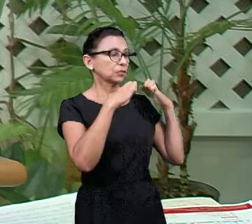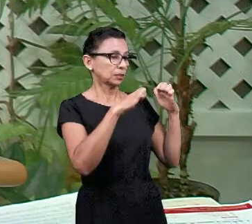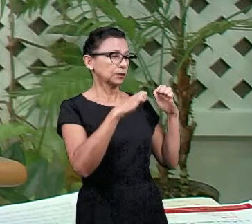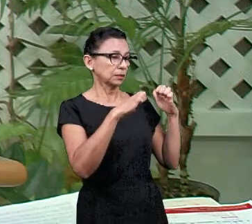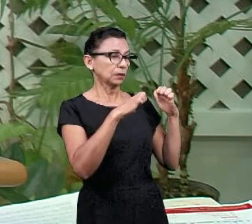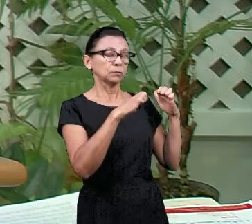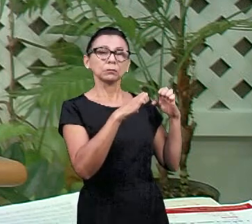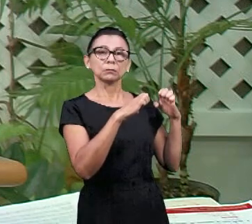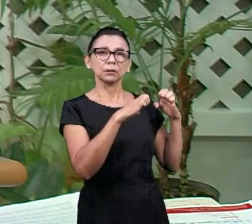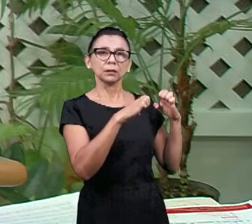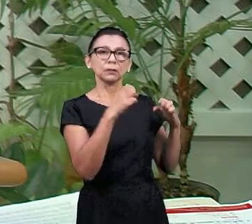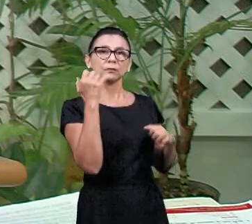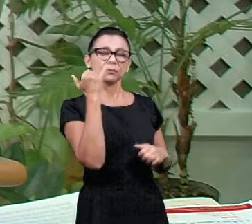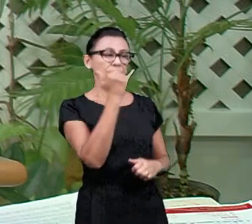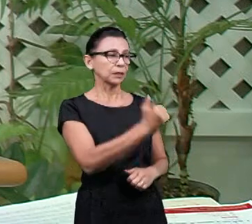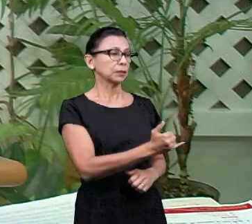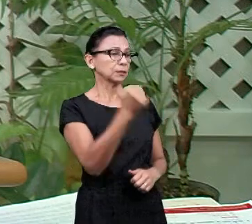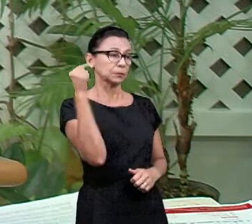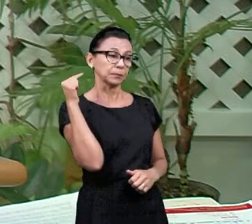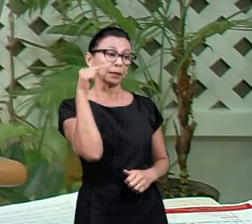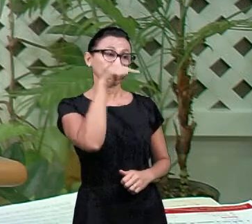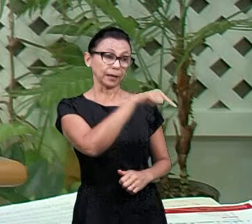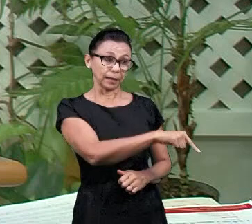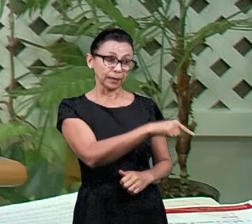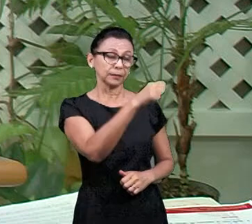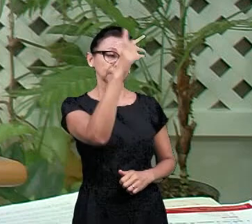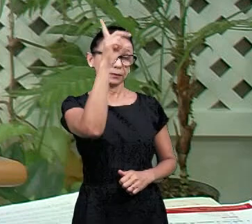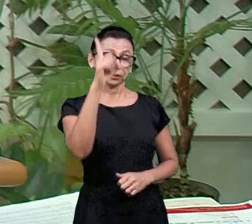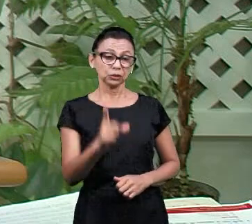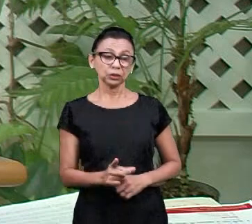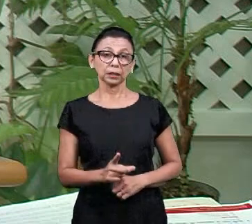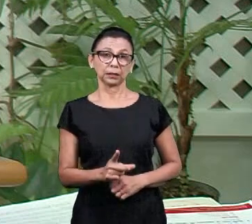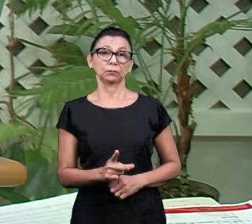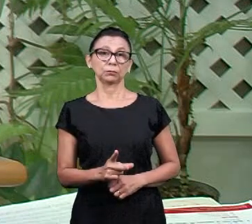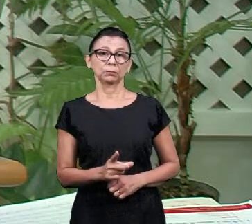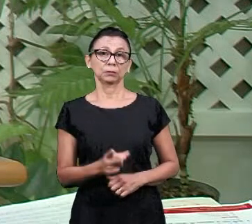de la résurrection. Pourquoi? Je suis en train de lui dire qu'il y a